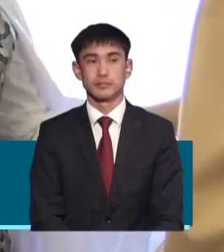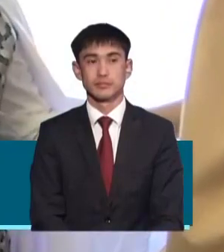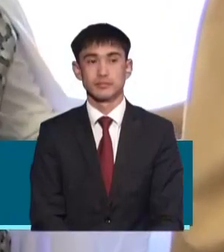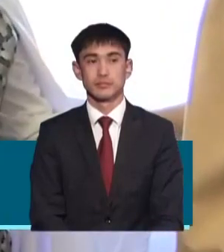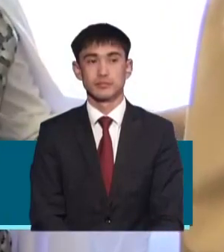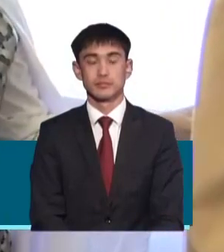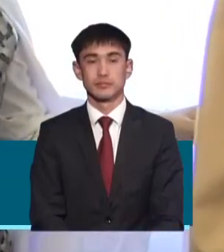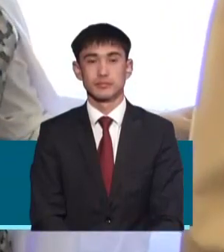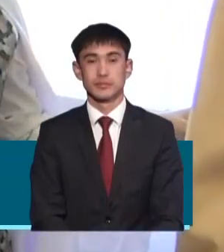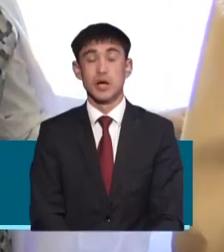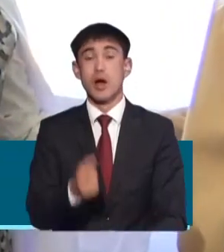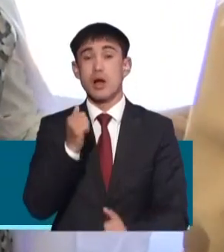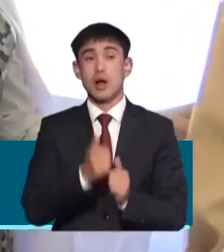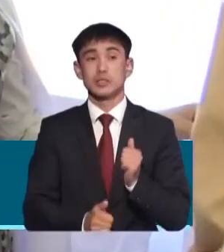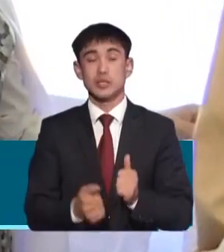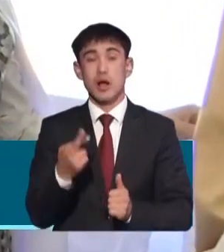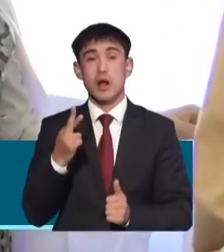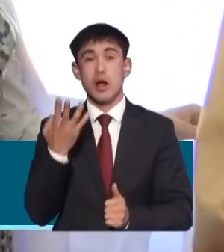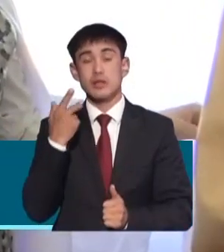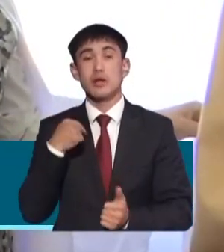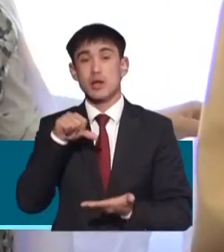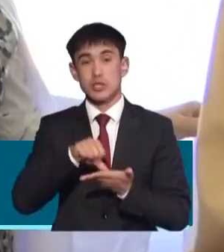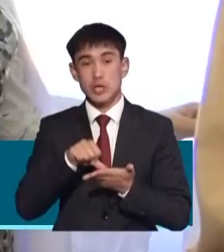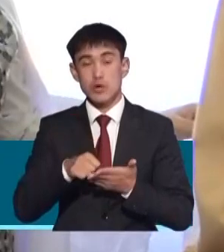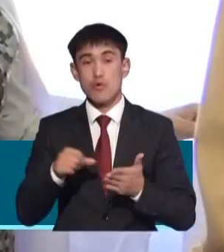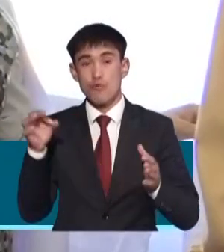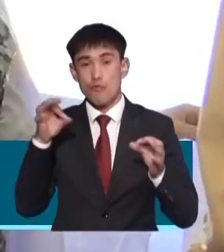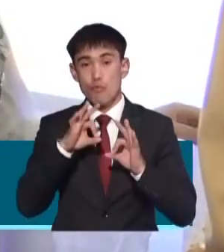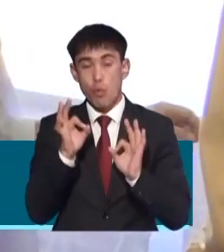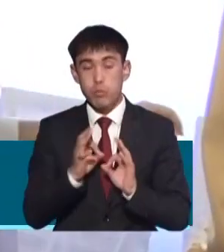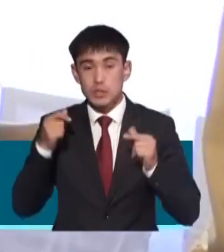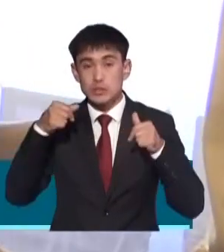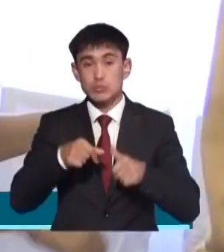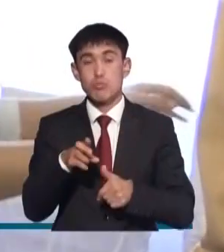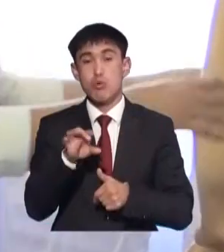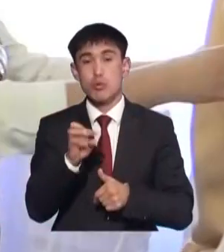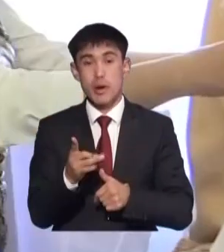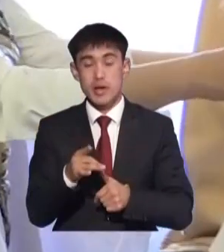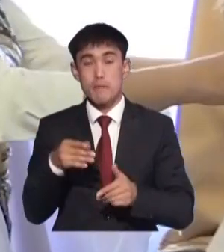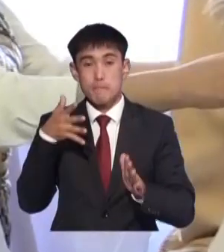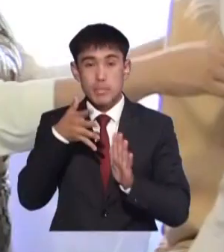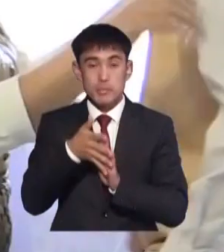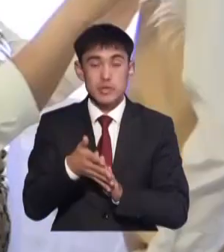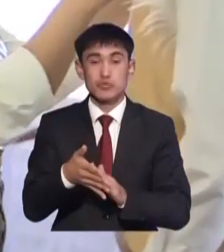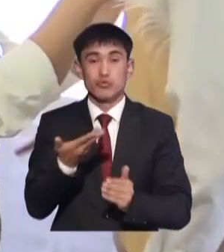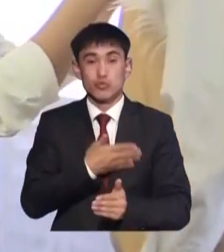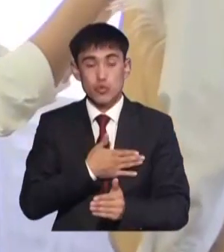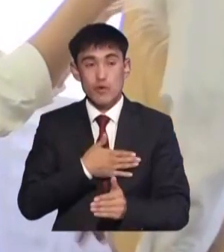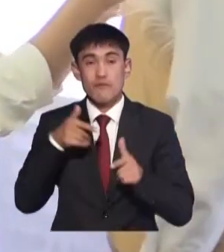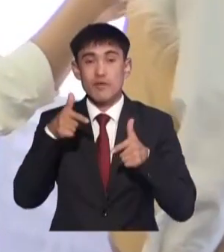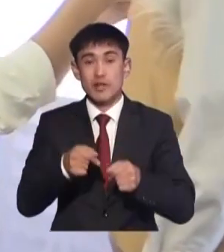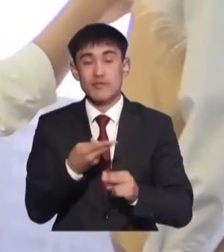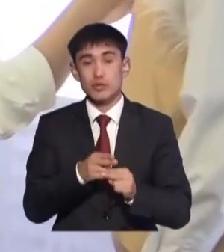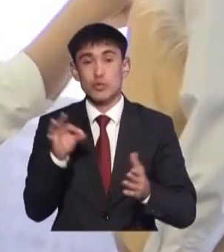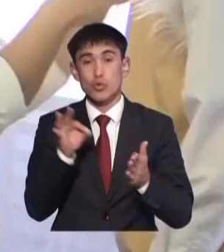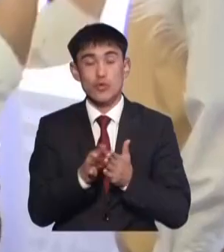қолдап. Каждый раз, когда я играю роль и вхожу в образ Бөрүбай Батыра, я словно пропитываюсь его духом, вкладывая в